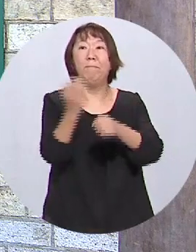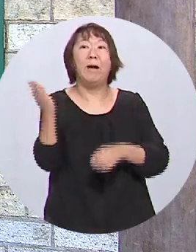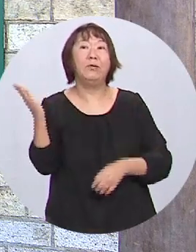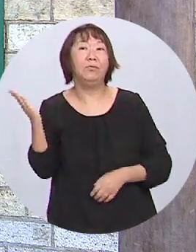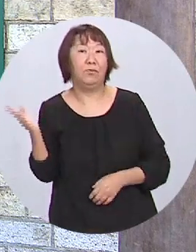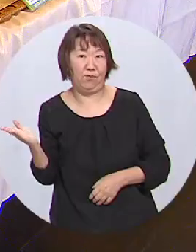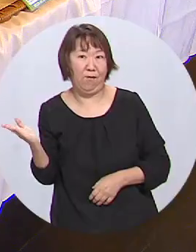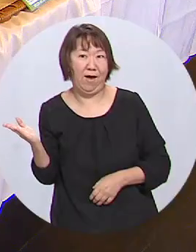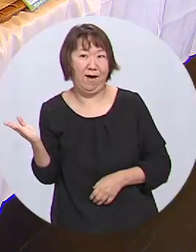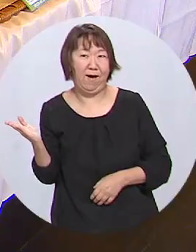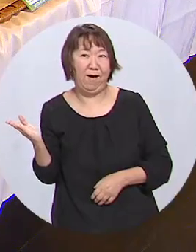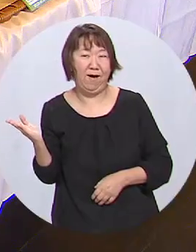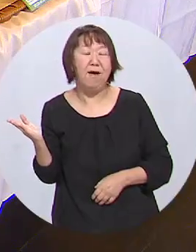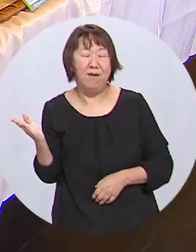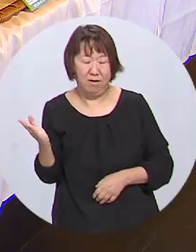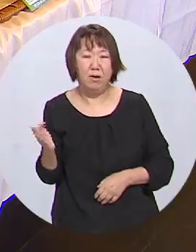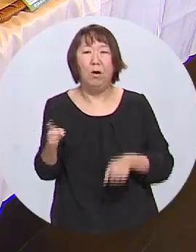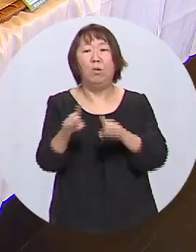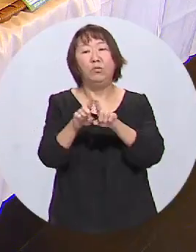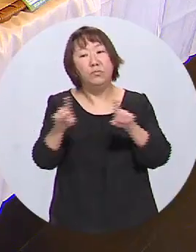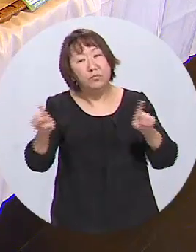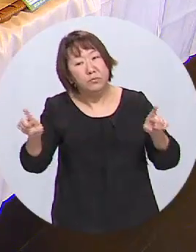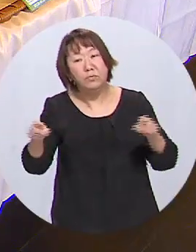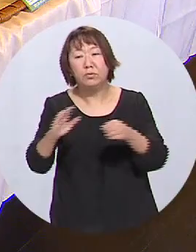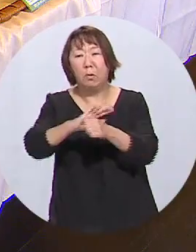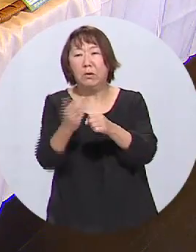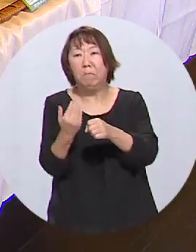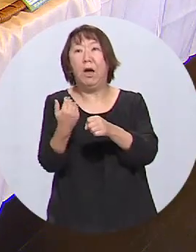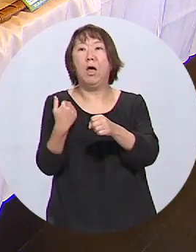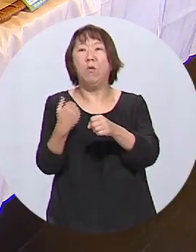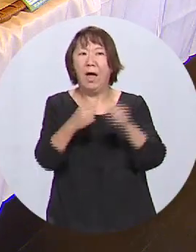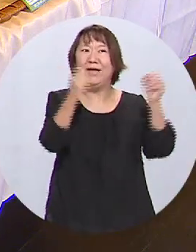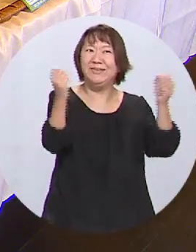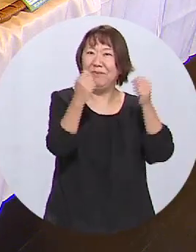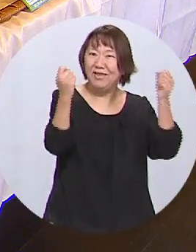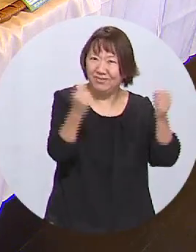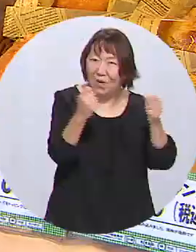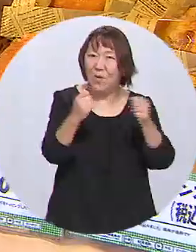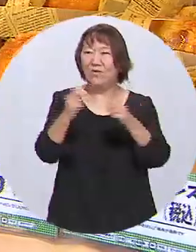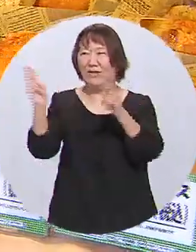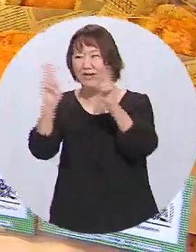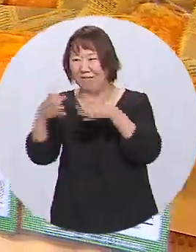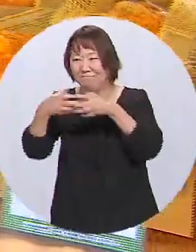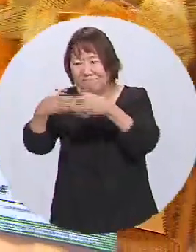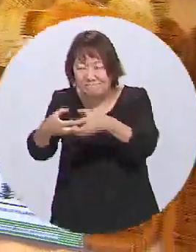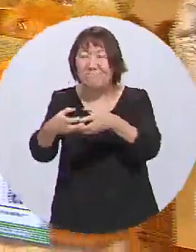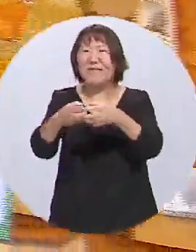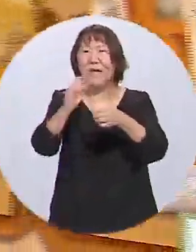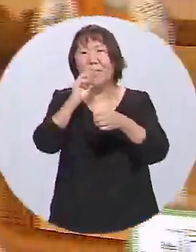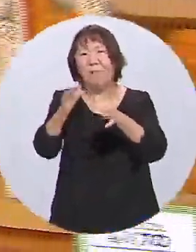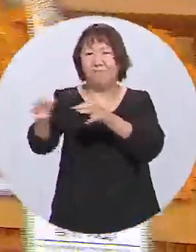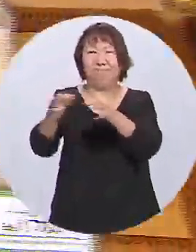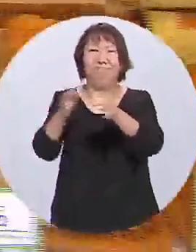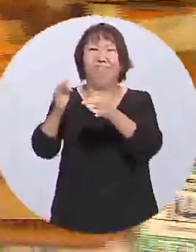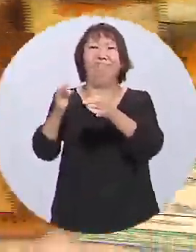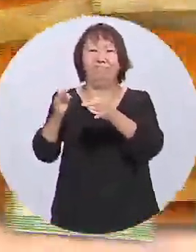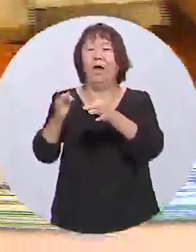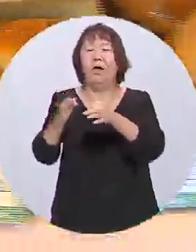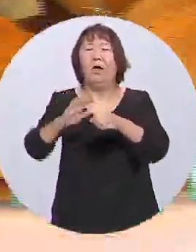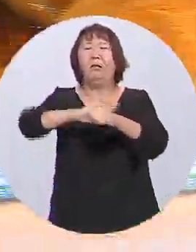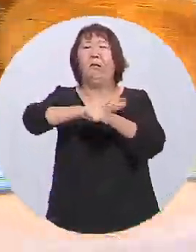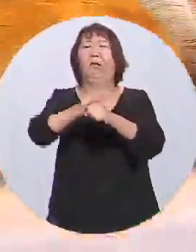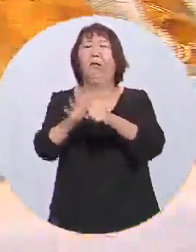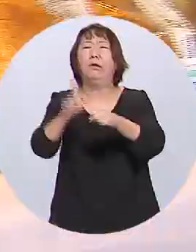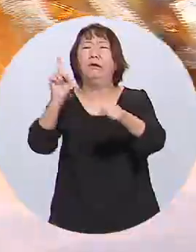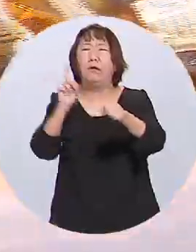アでした。通常であればイベントや企業訪問でパンを販売しているパンドノアですが、コロナ禍